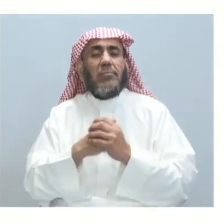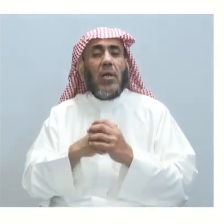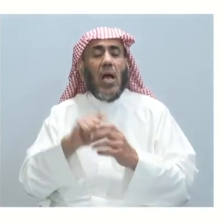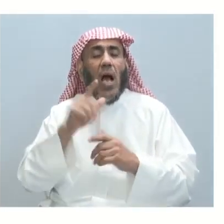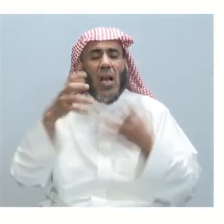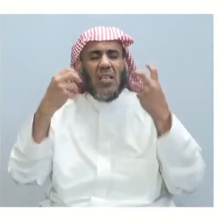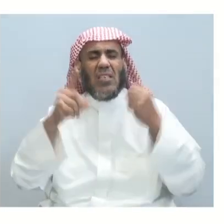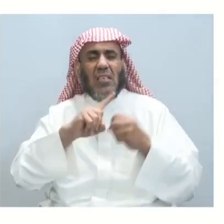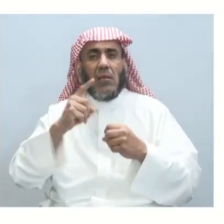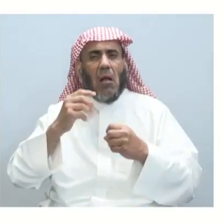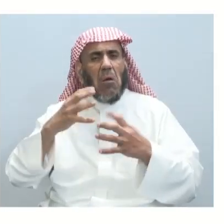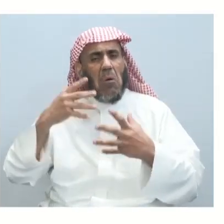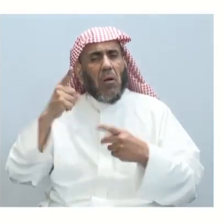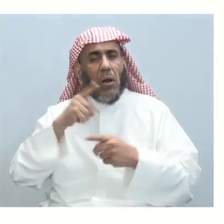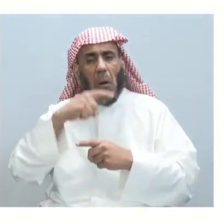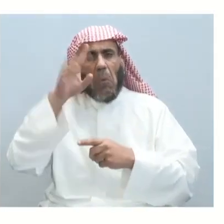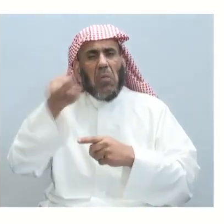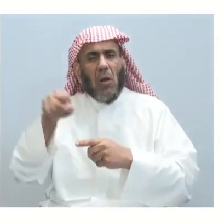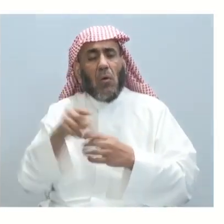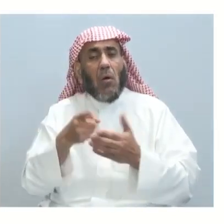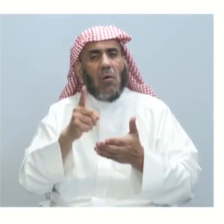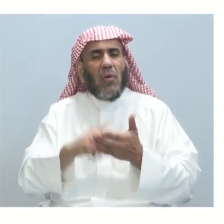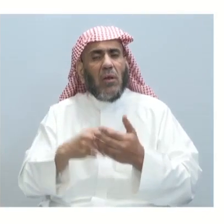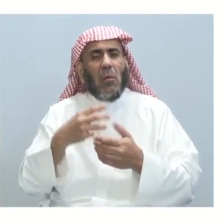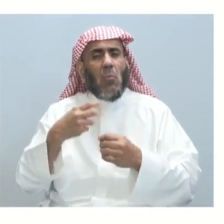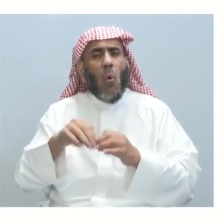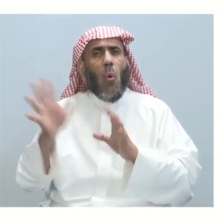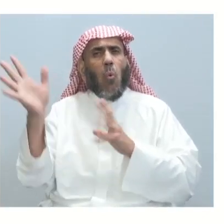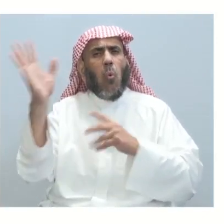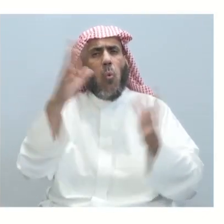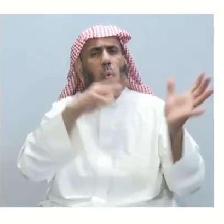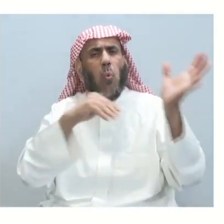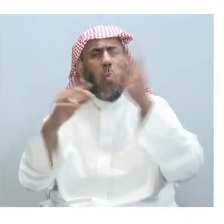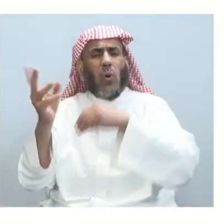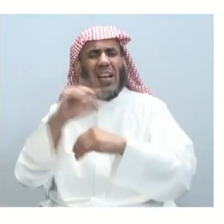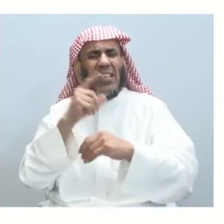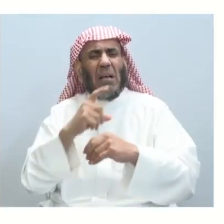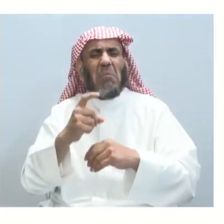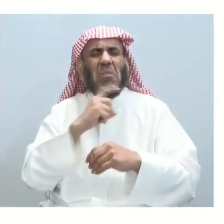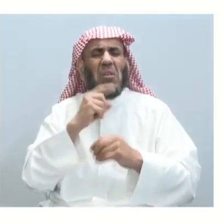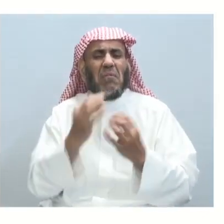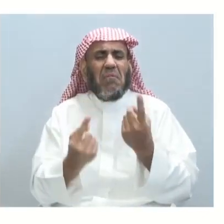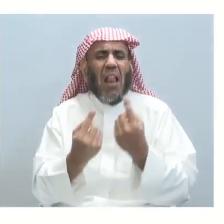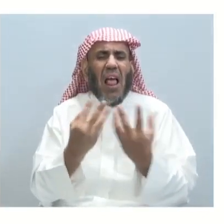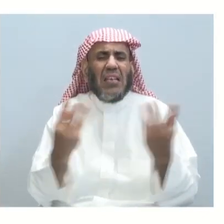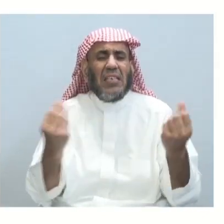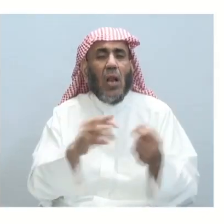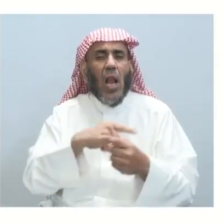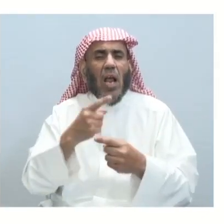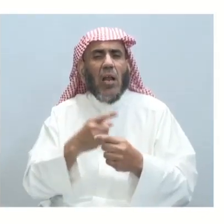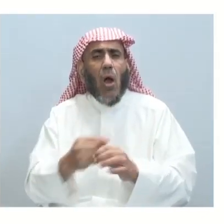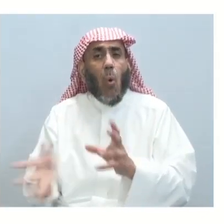قال الاسد لا يغرن كذلك منه فان الريح الشديده لا تعبا بضعف الحشيش لكنها